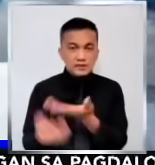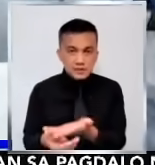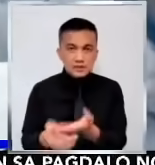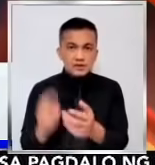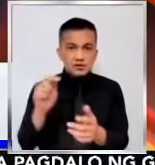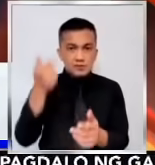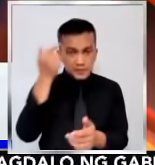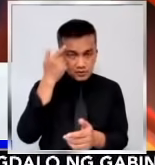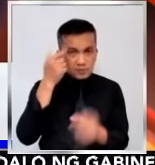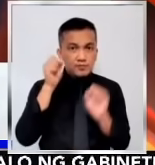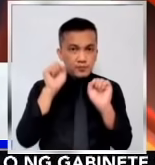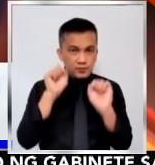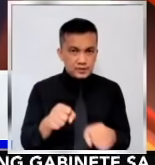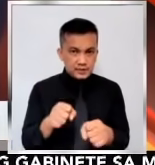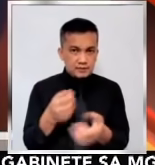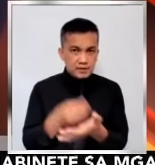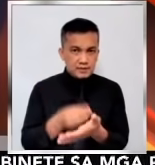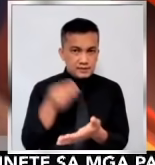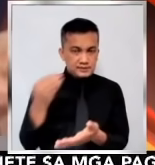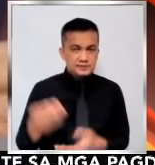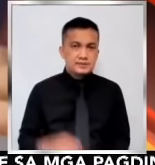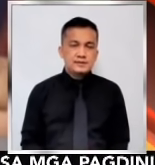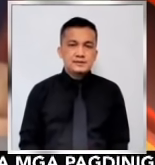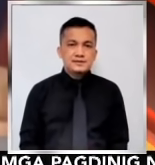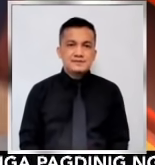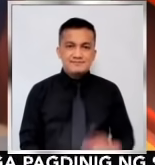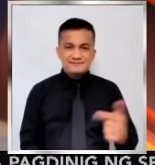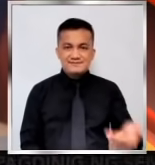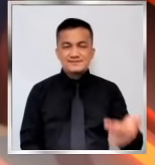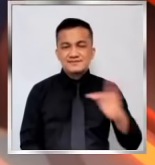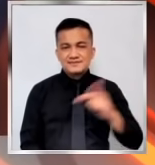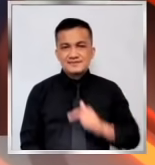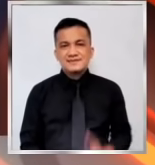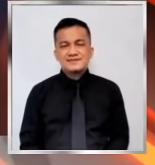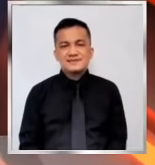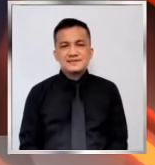makabili nito. Lea Alves, Nakatutok, 24 Oras.